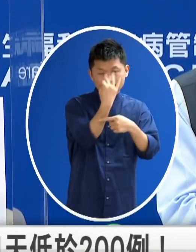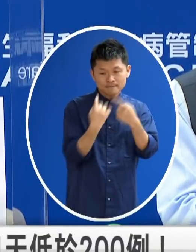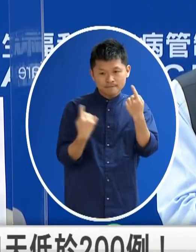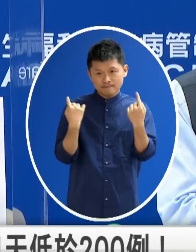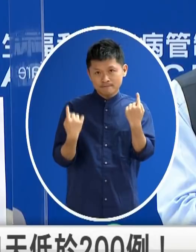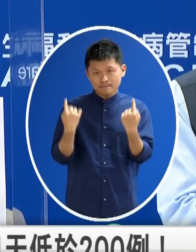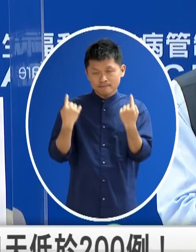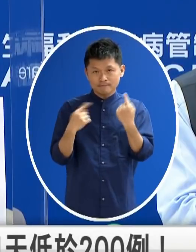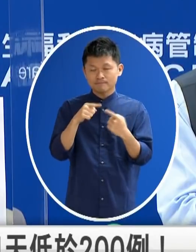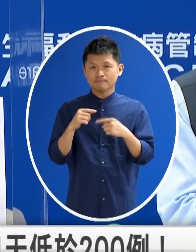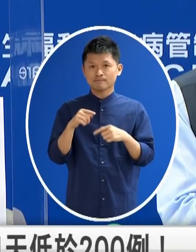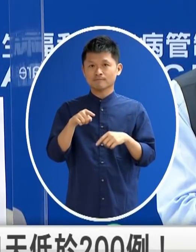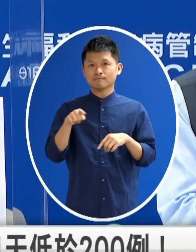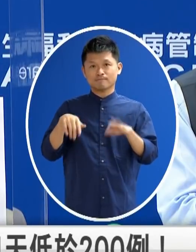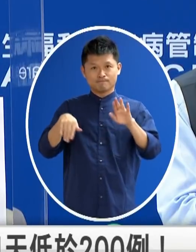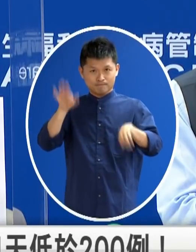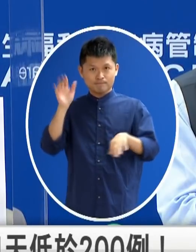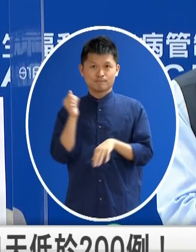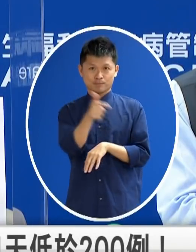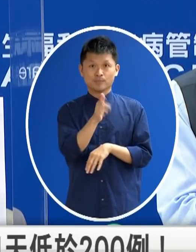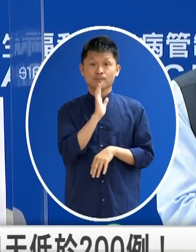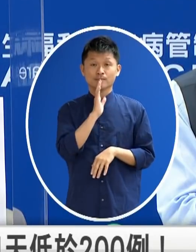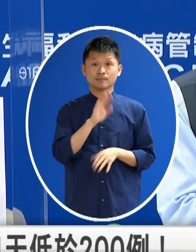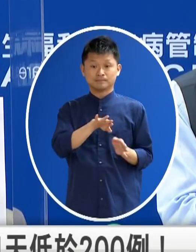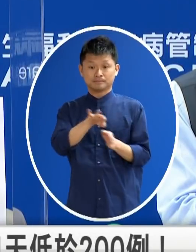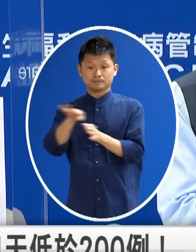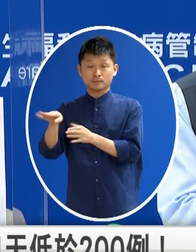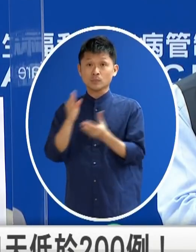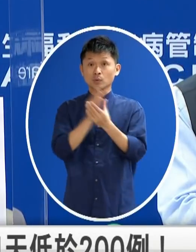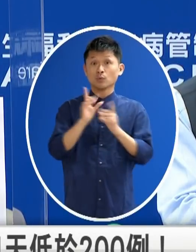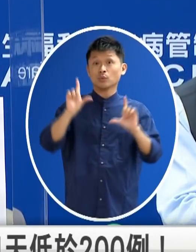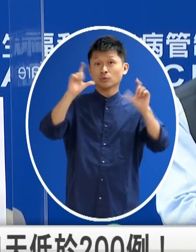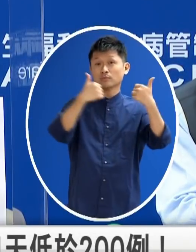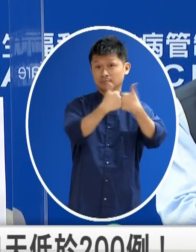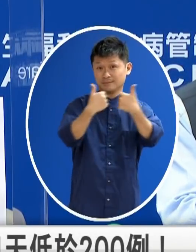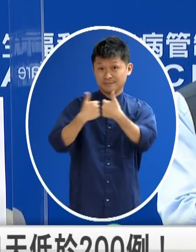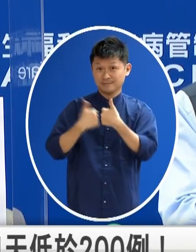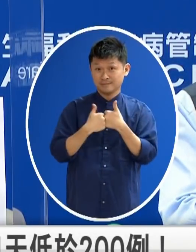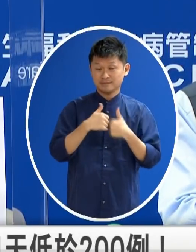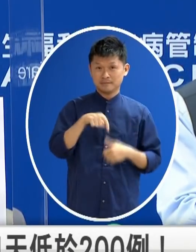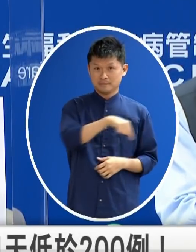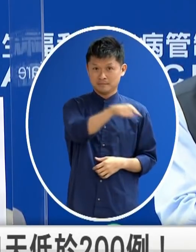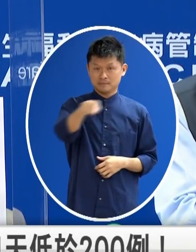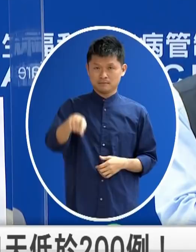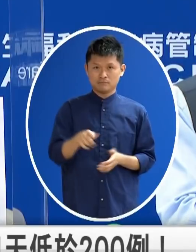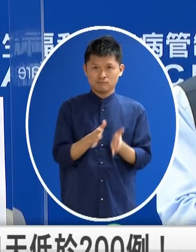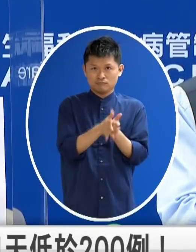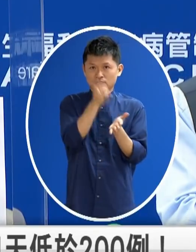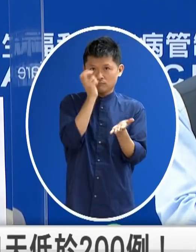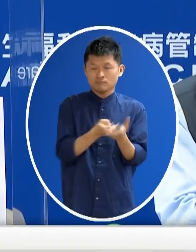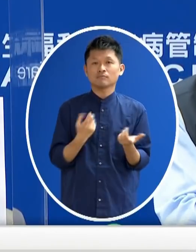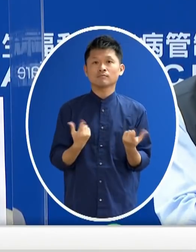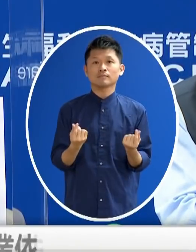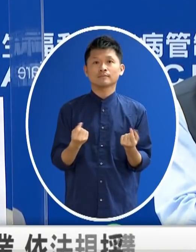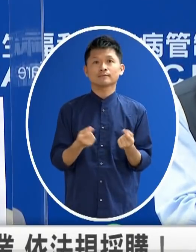点。那至于在股东会里面当然还是要严格的要求，就是说要有社交的距